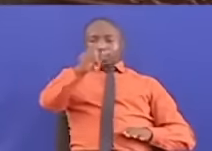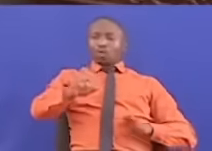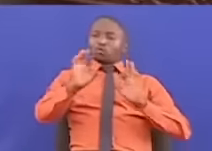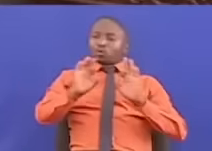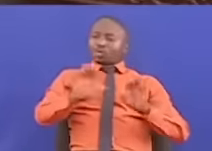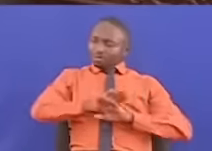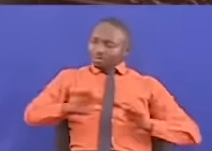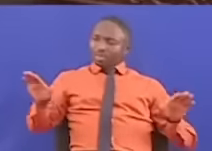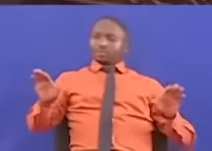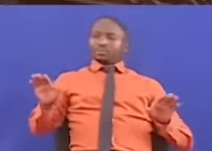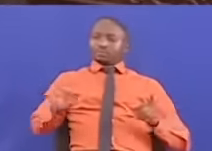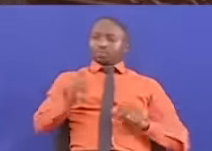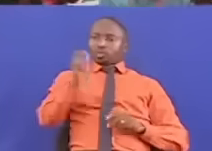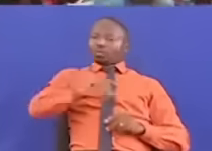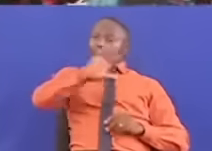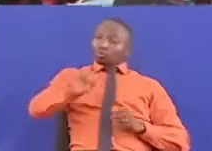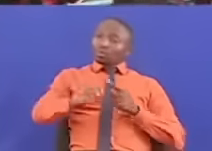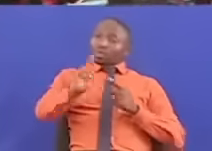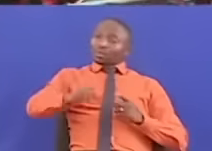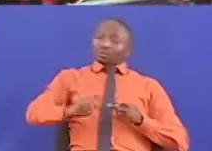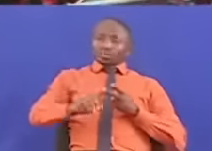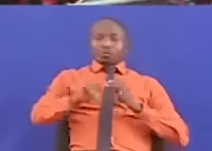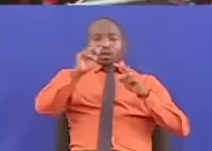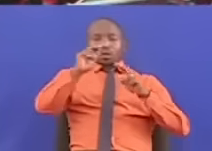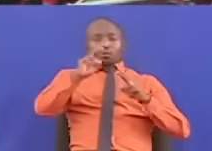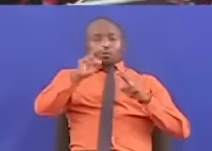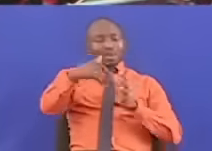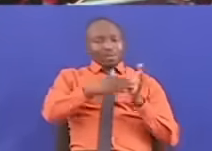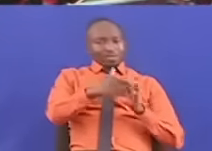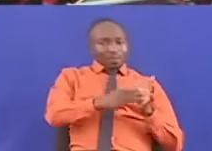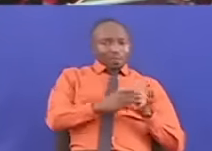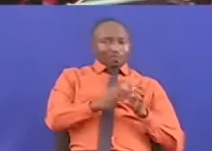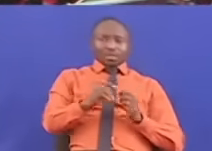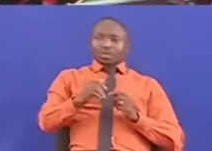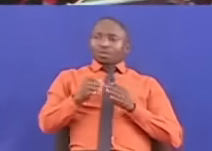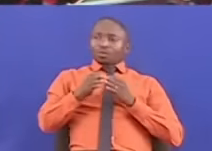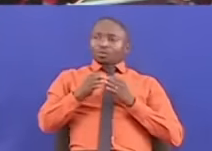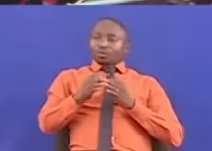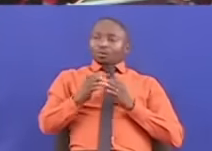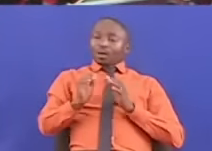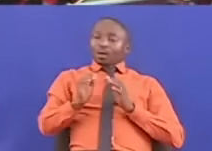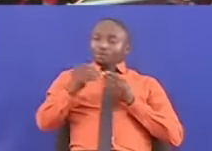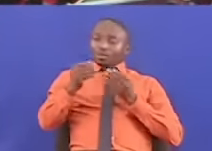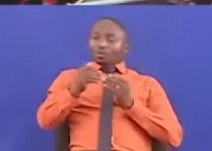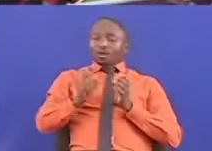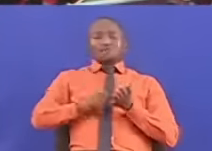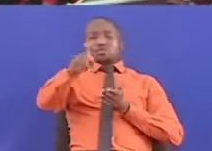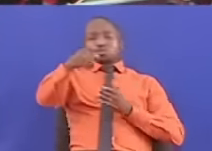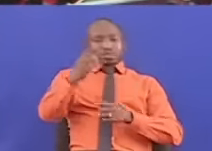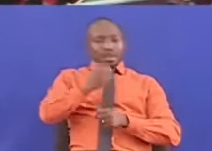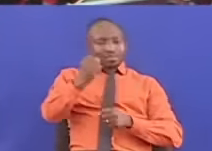katika taifa hili wale watu wote ambo wame ni wembe na w nafasi katika umma